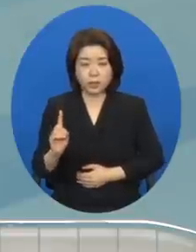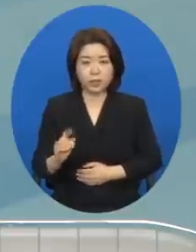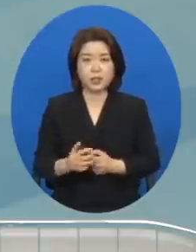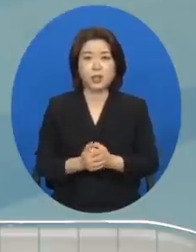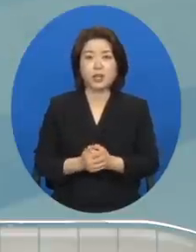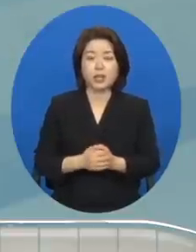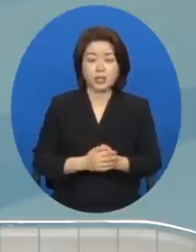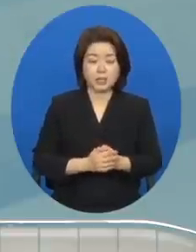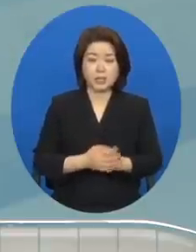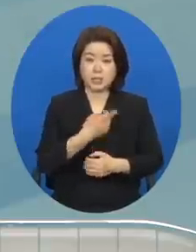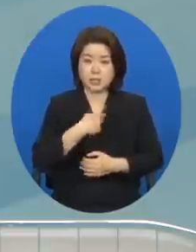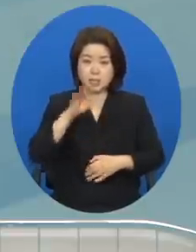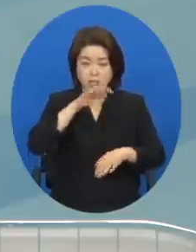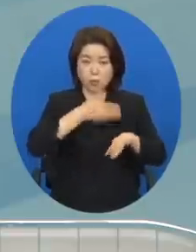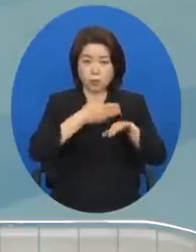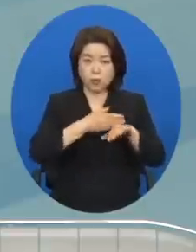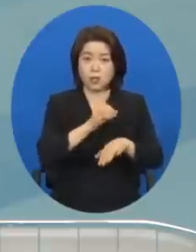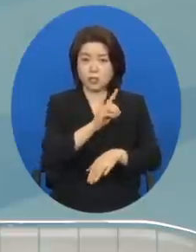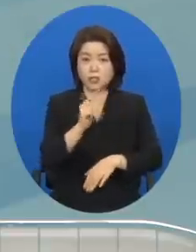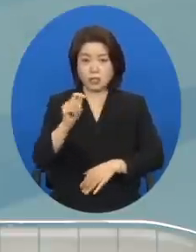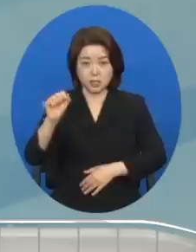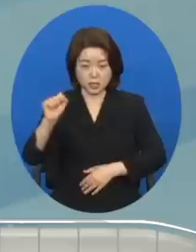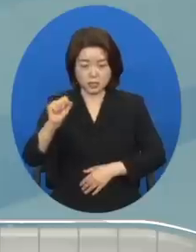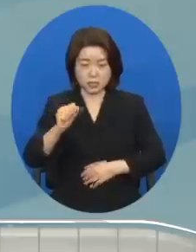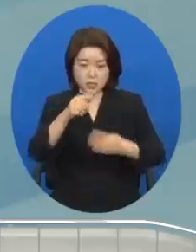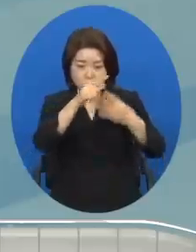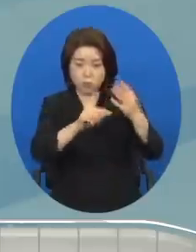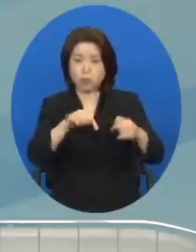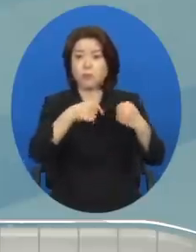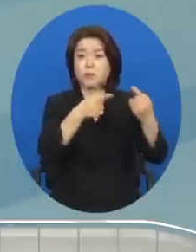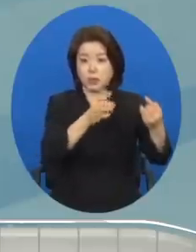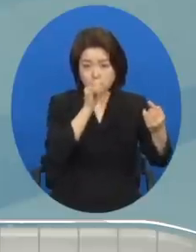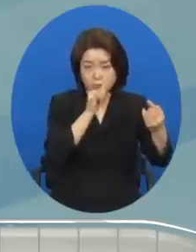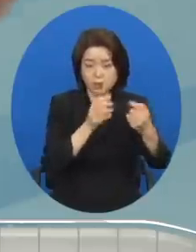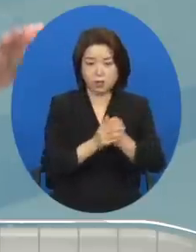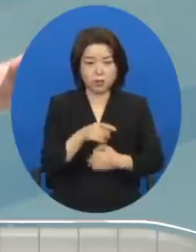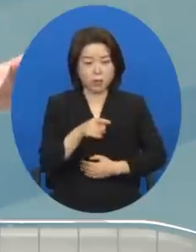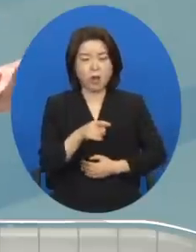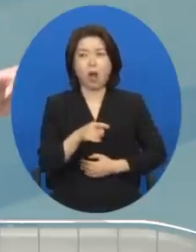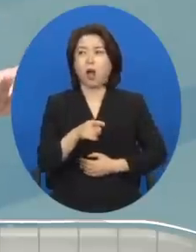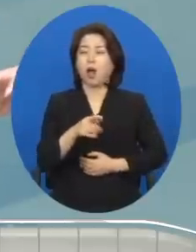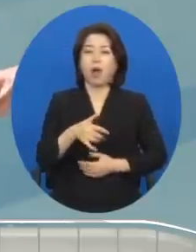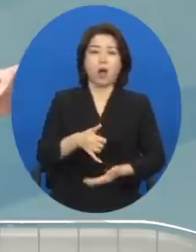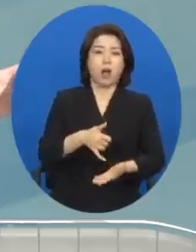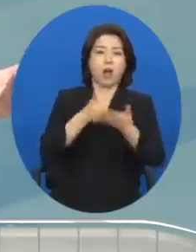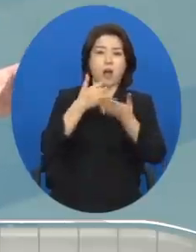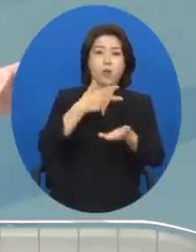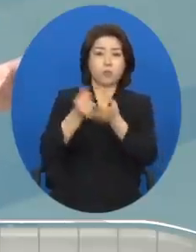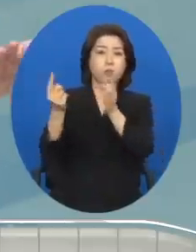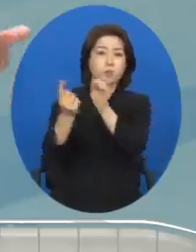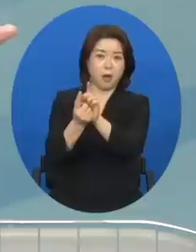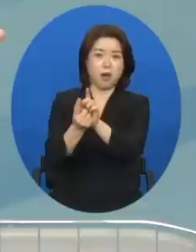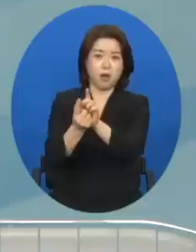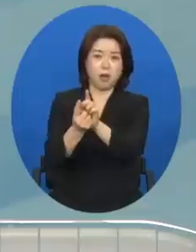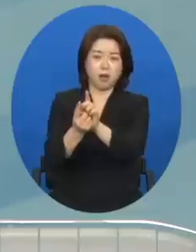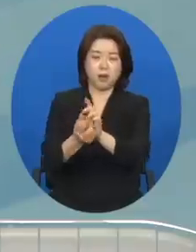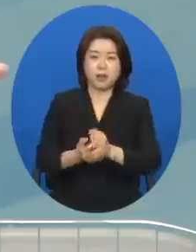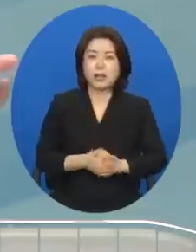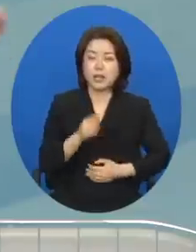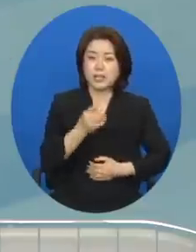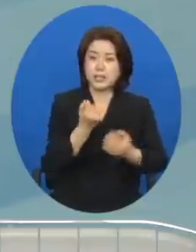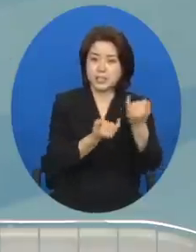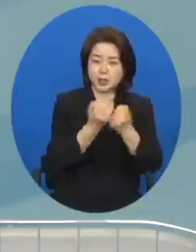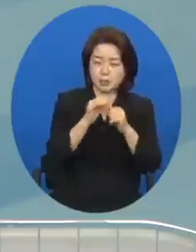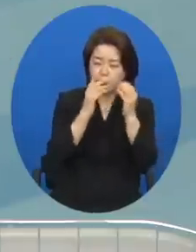이 제자훈련 DTS에 왔는데 여기서 인격적으로 주님을 만났어요. 그리고는 이